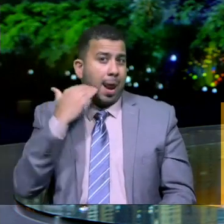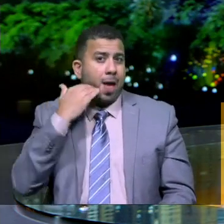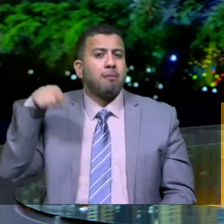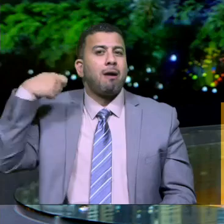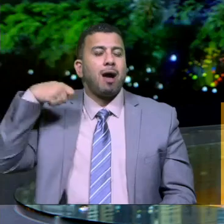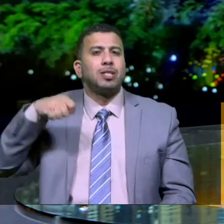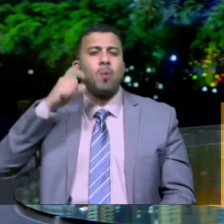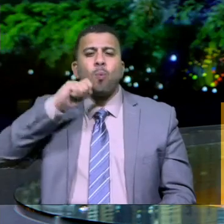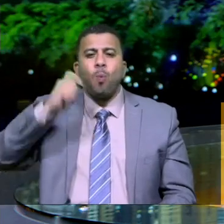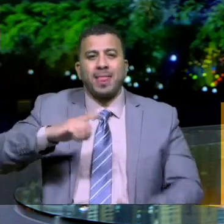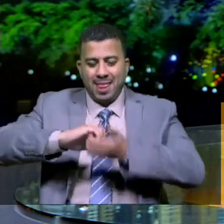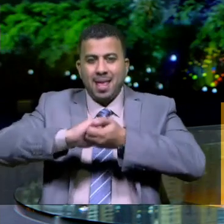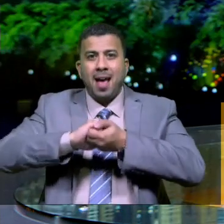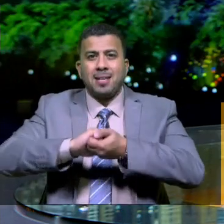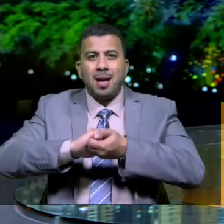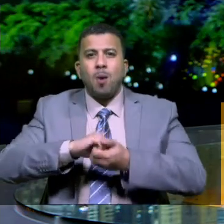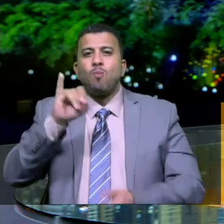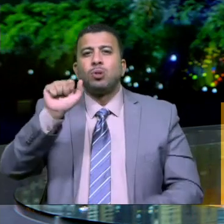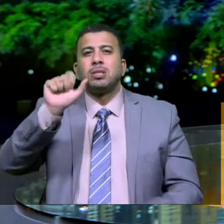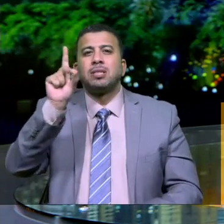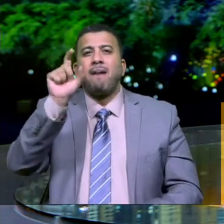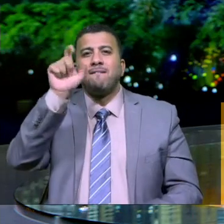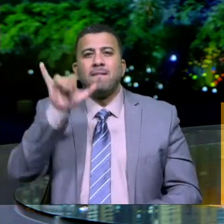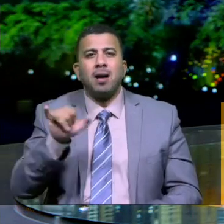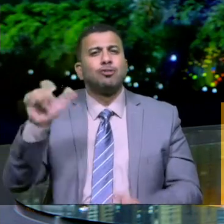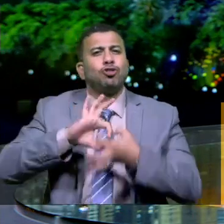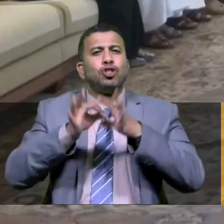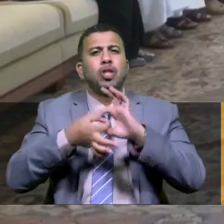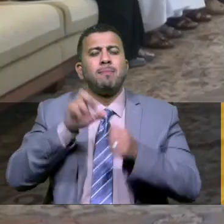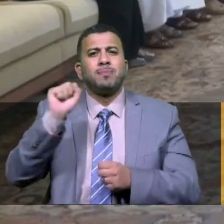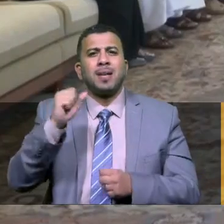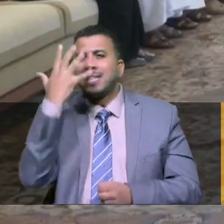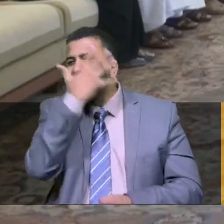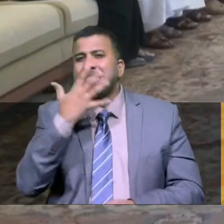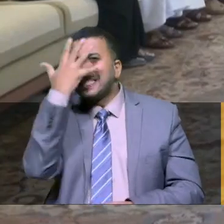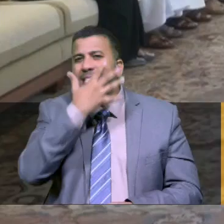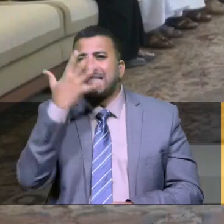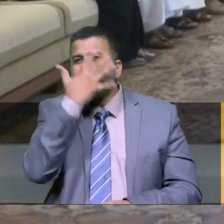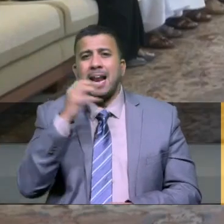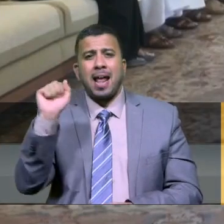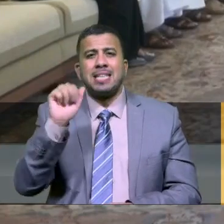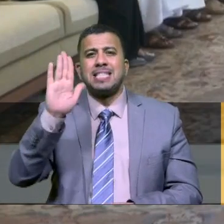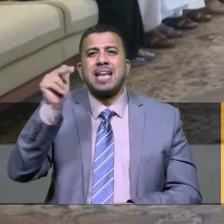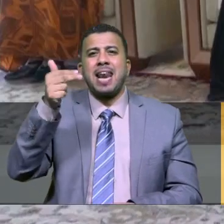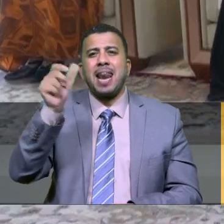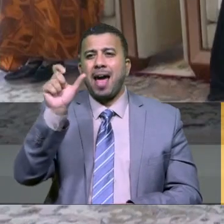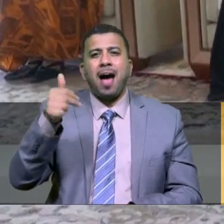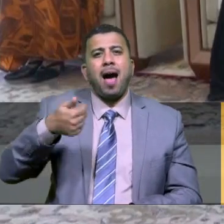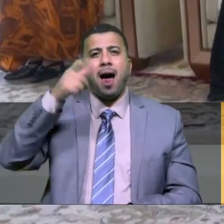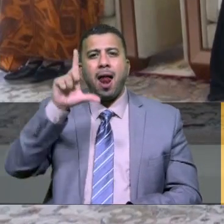الوطني الاتحادي، معالي مصطفى نياس رئيس الجمعية الوطنية السنغالية البرلمان والوفد المرافق